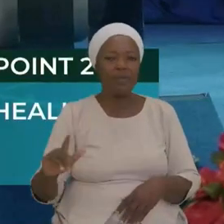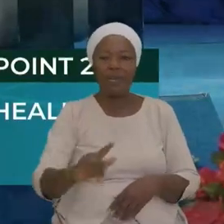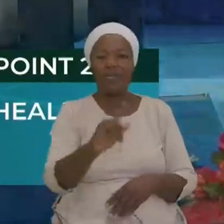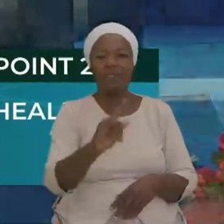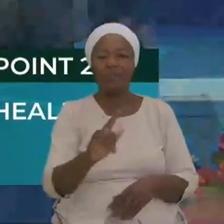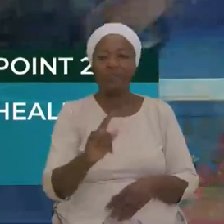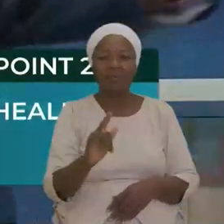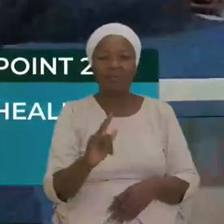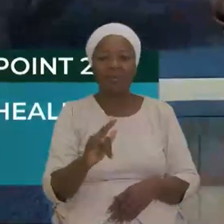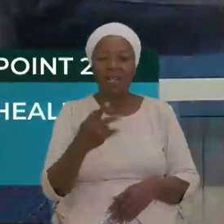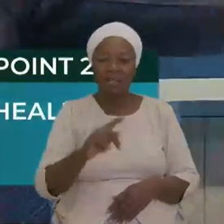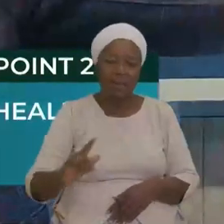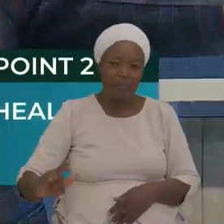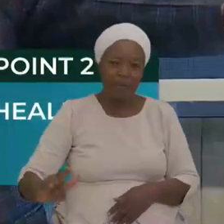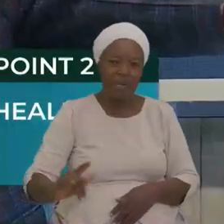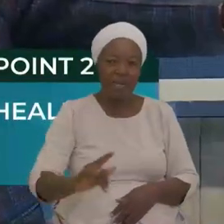conduit l'avion.